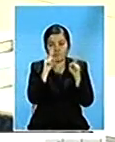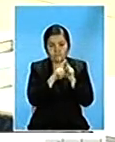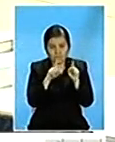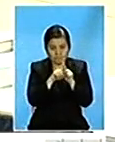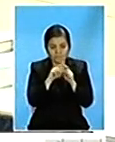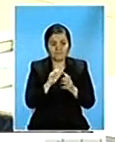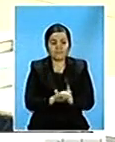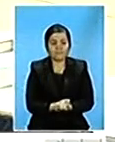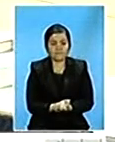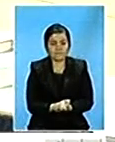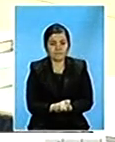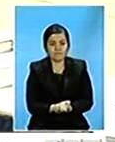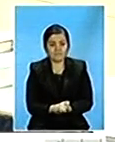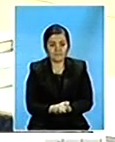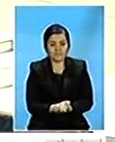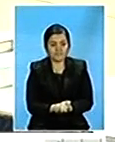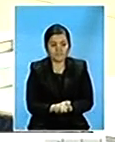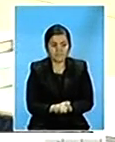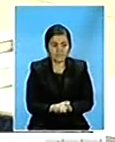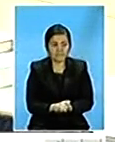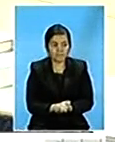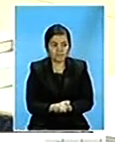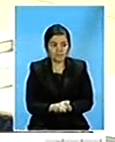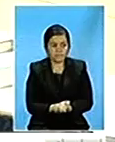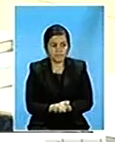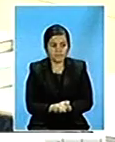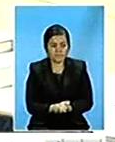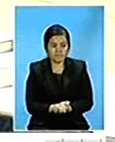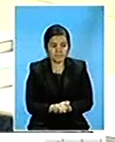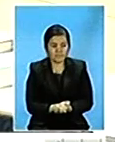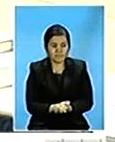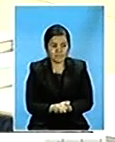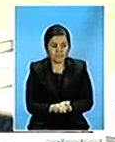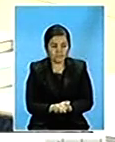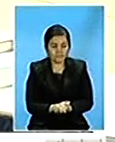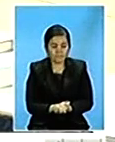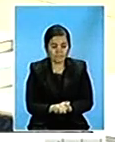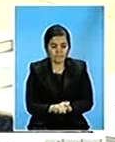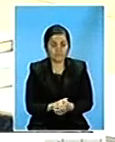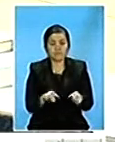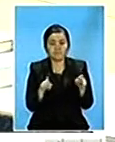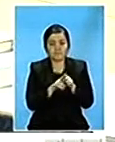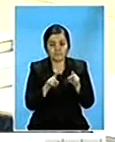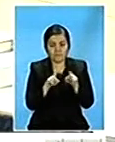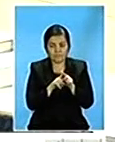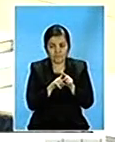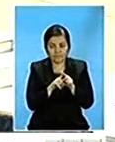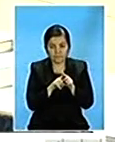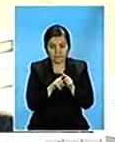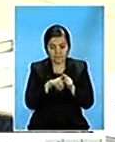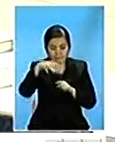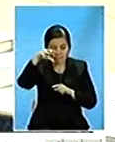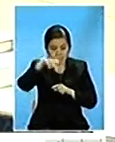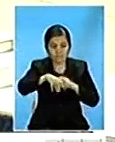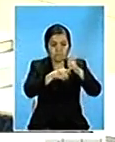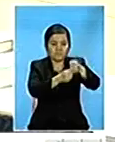แล้วก็ด้านการคมนาคมของท่านกระทรวงเกษ